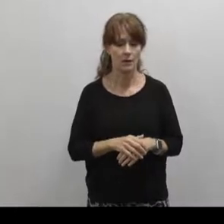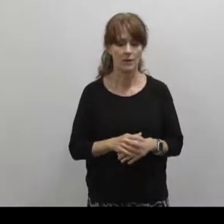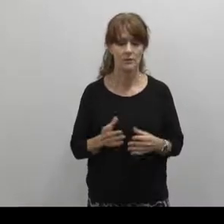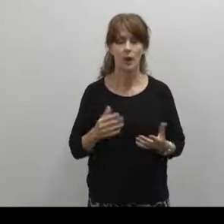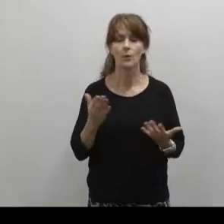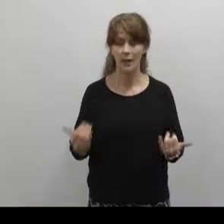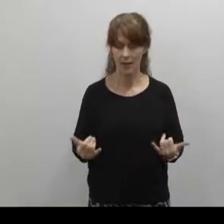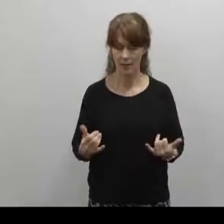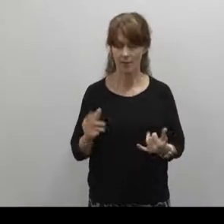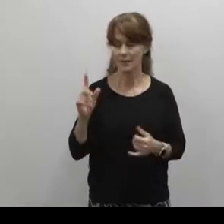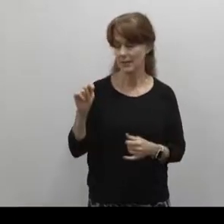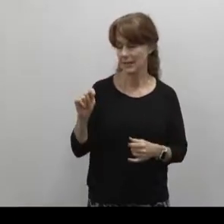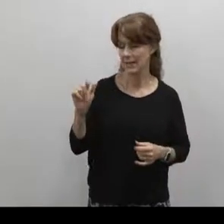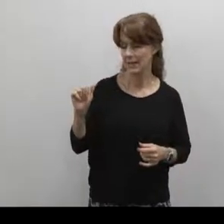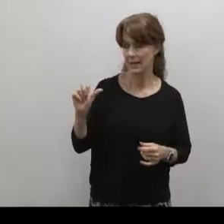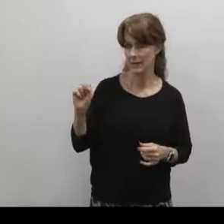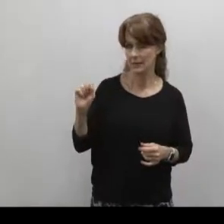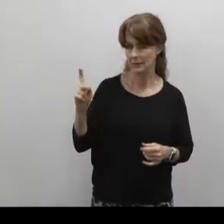hay